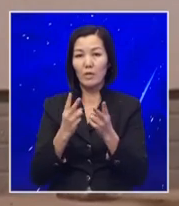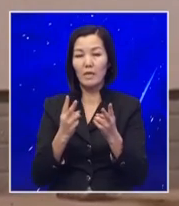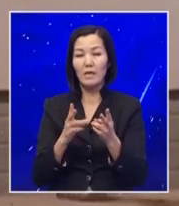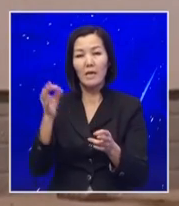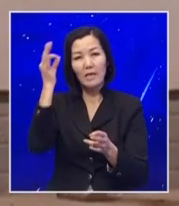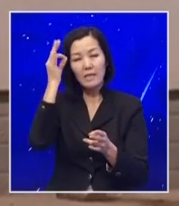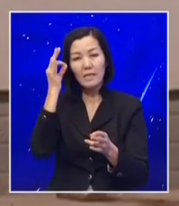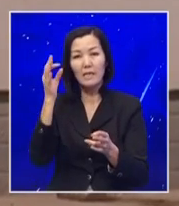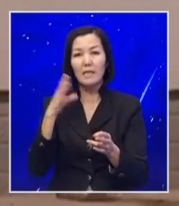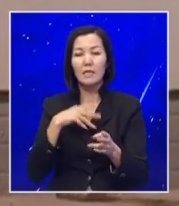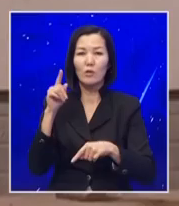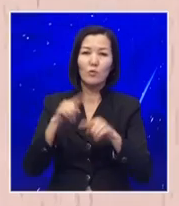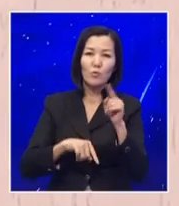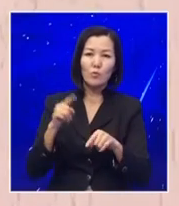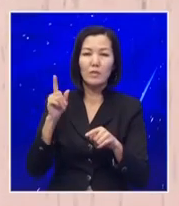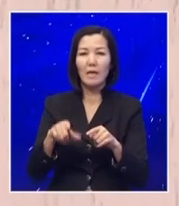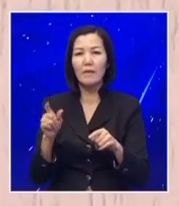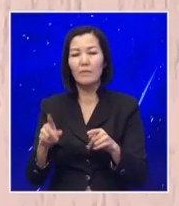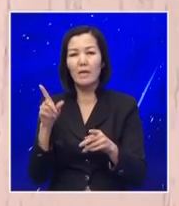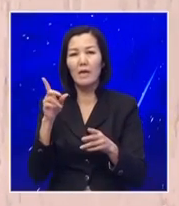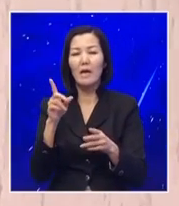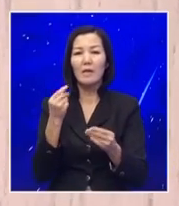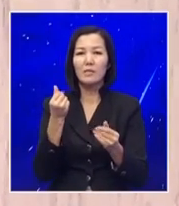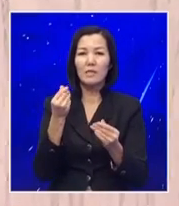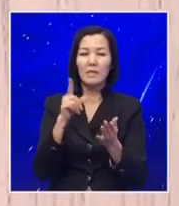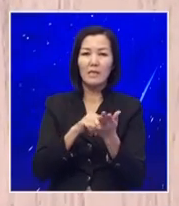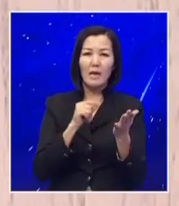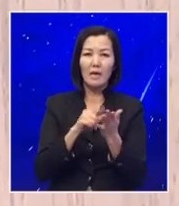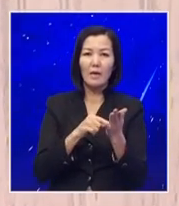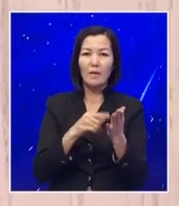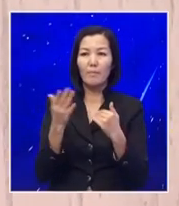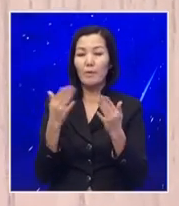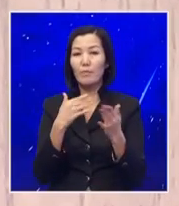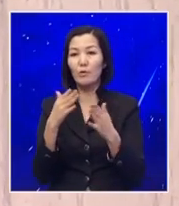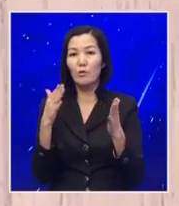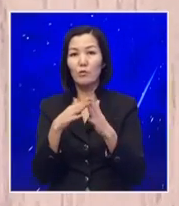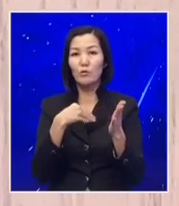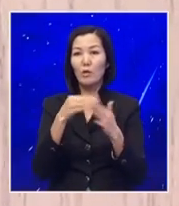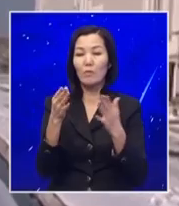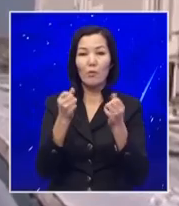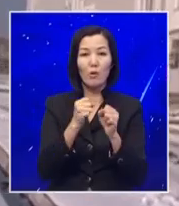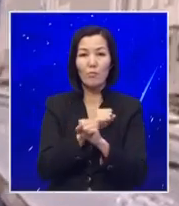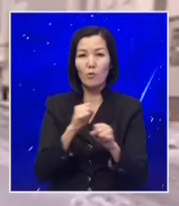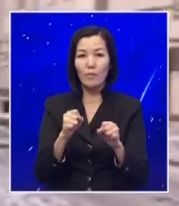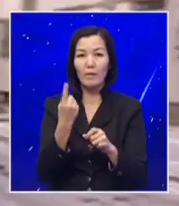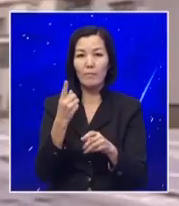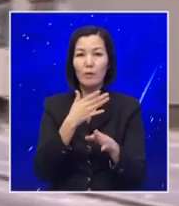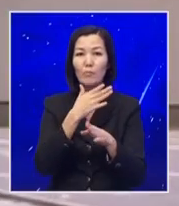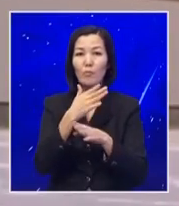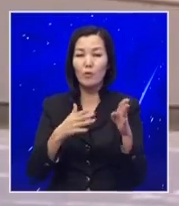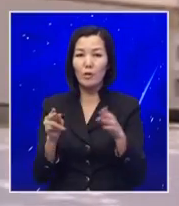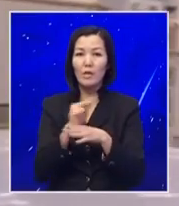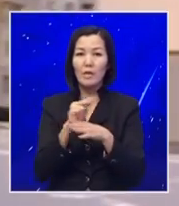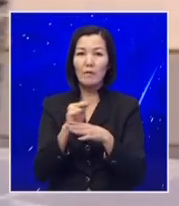Ескере кететін жайт, туыс адамдар зейнетақы жинағына бір-бірінен үй сатып ала алмайды. Ал зейнетақының бір бөлігін емделуге